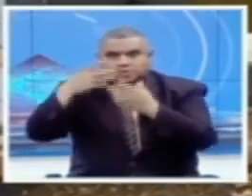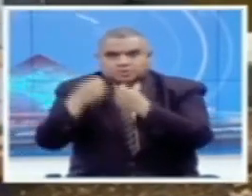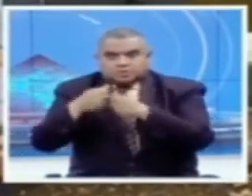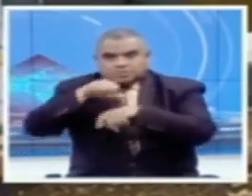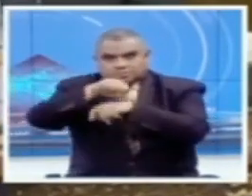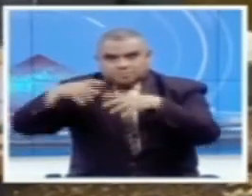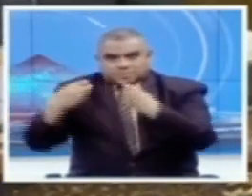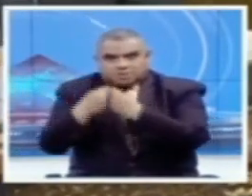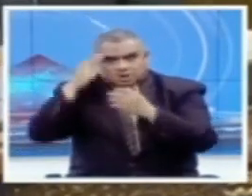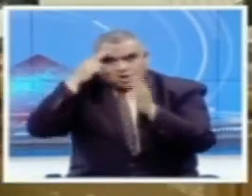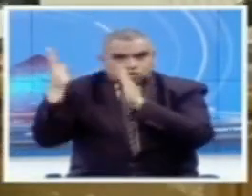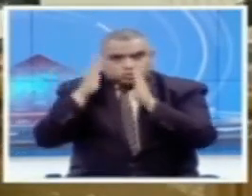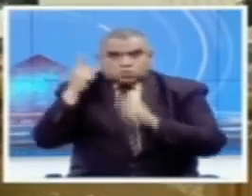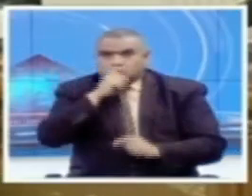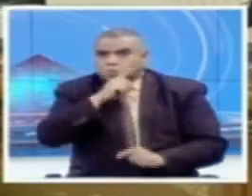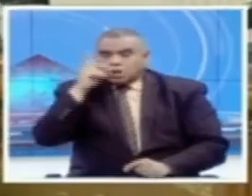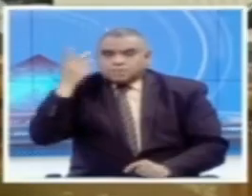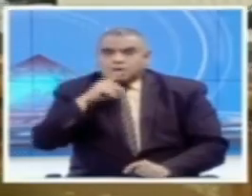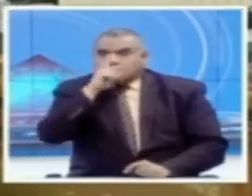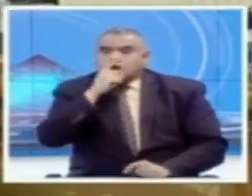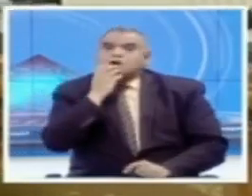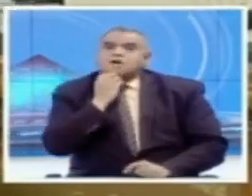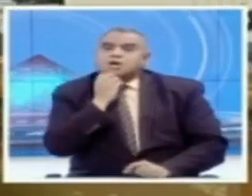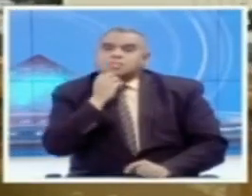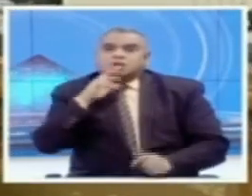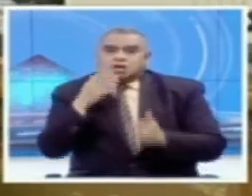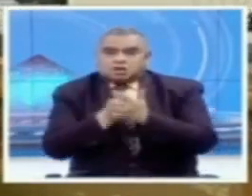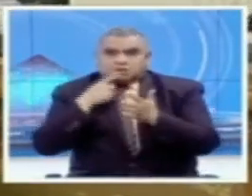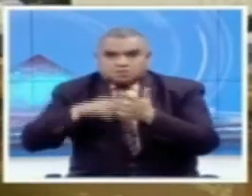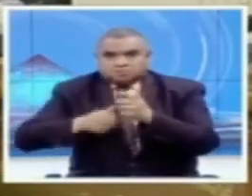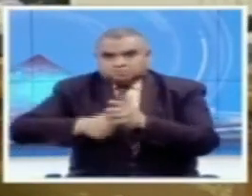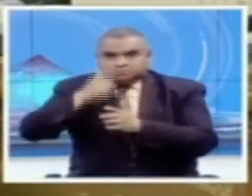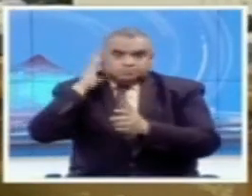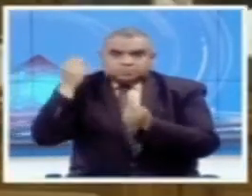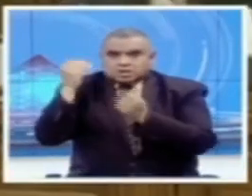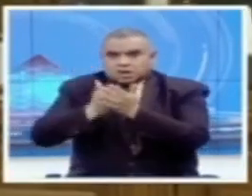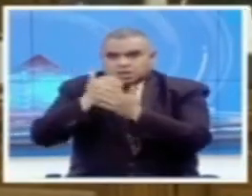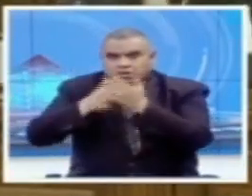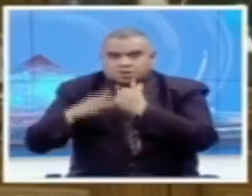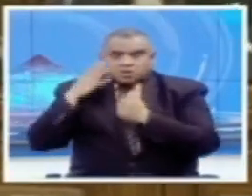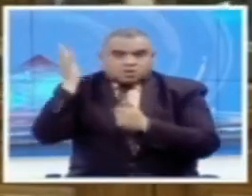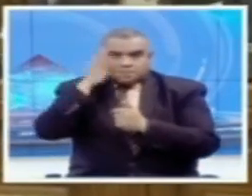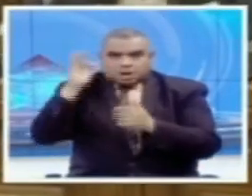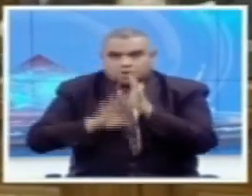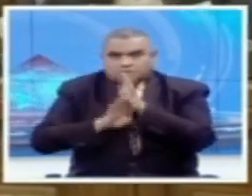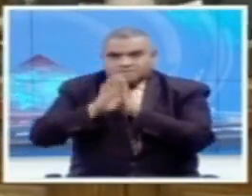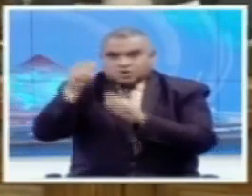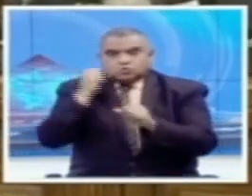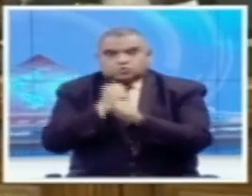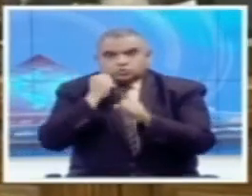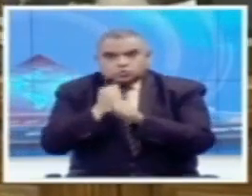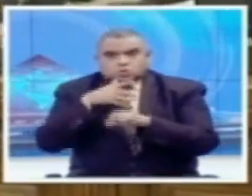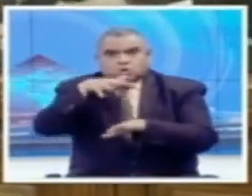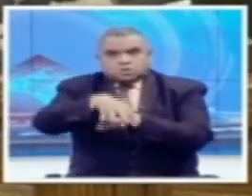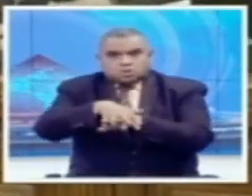في السعودية والإمارات وقطر، ما يسهم في زيادة الاستثمارات الأجنبية وتوفير مزيد من فرص العمل